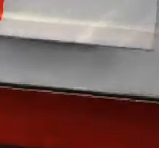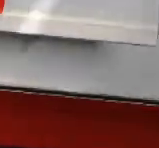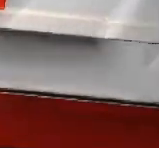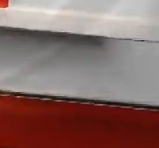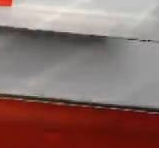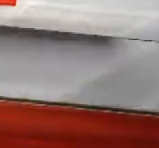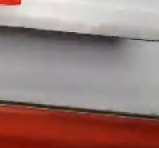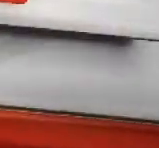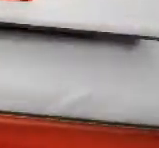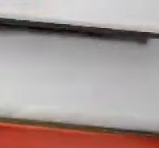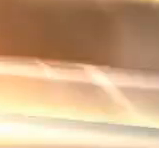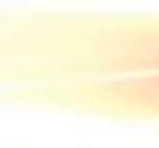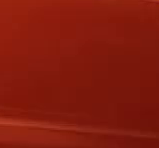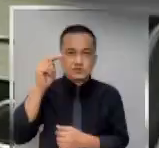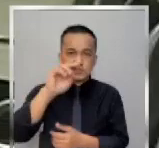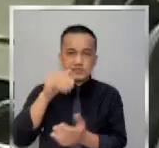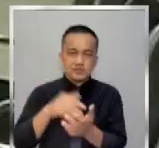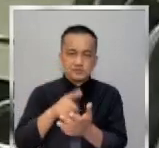Luzon.